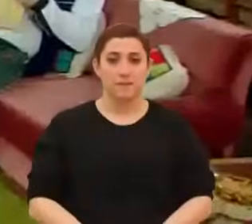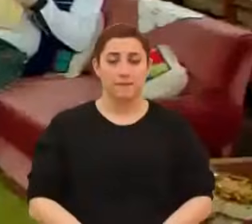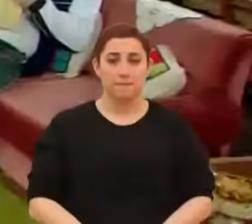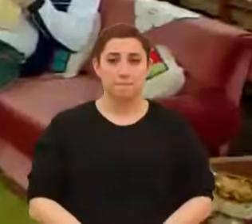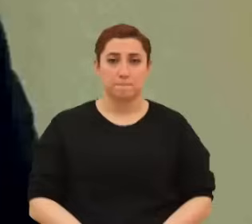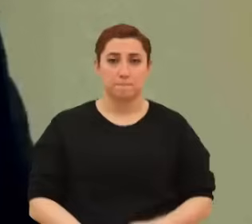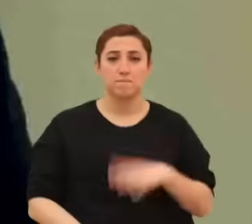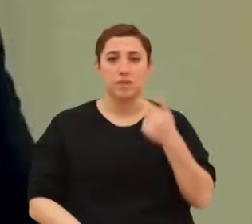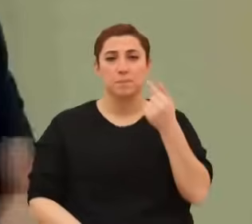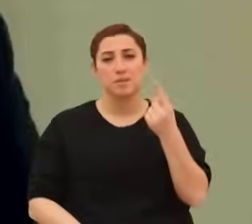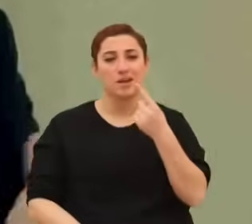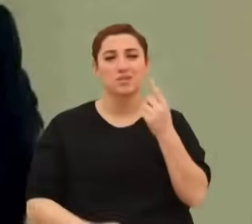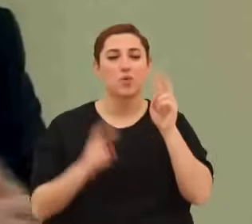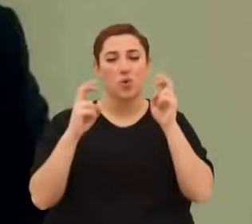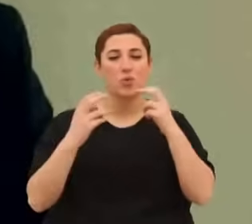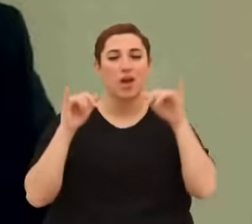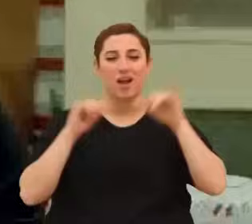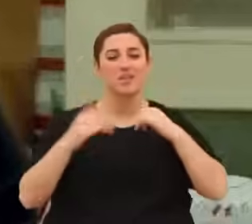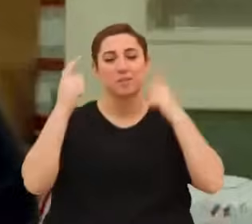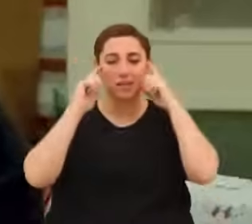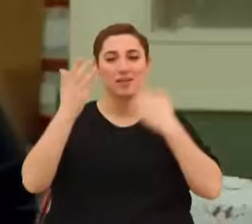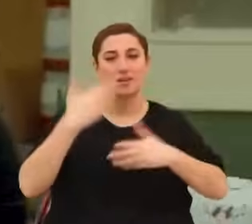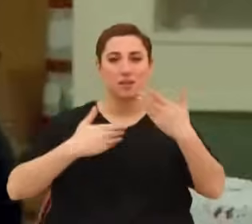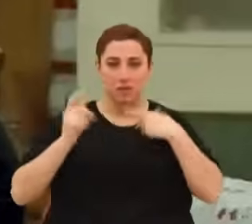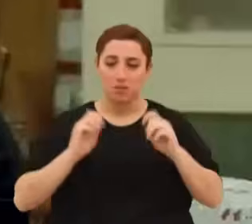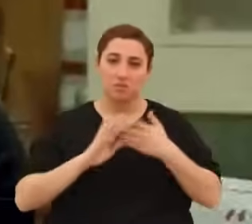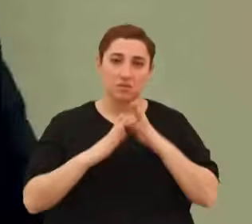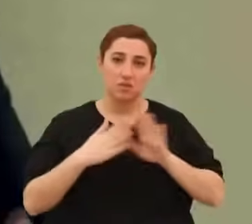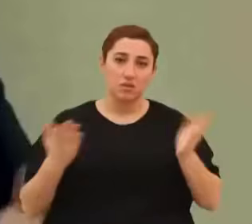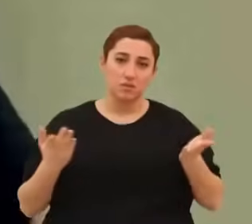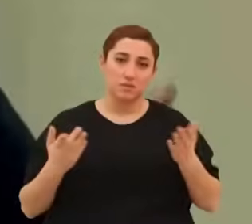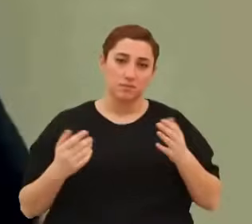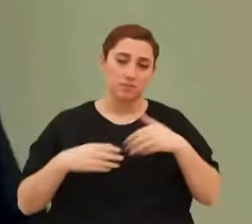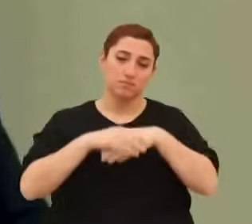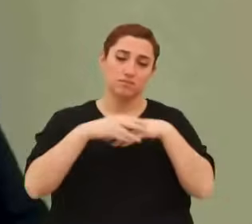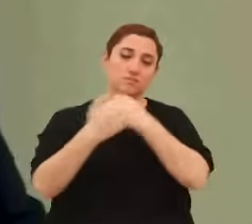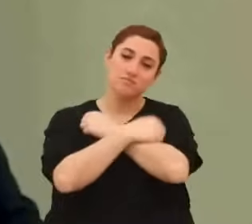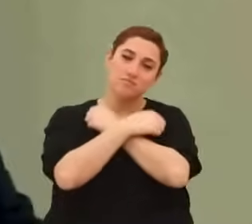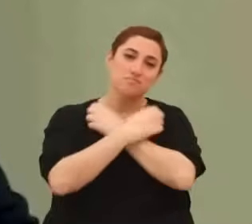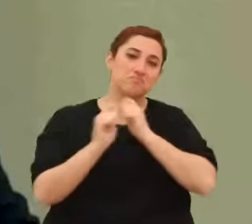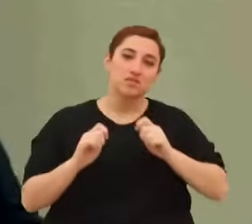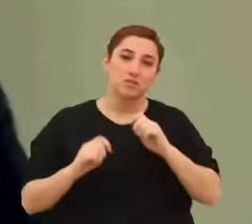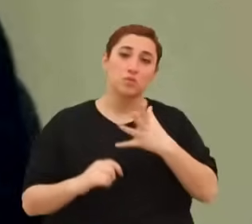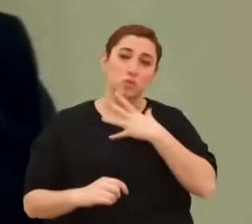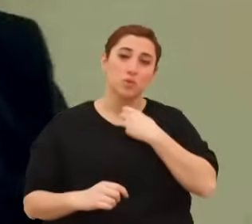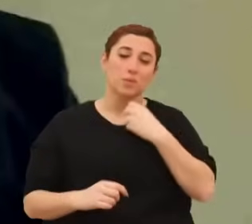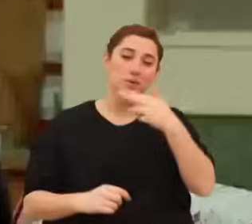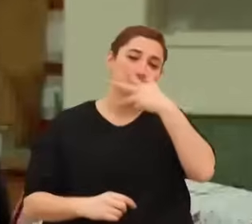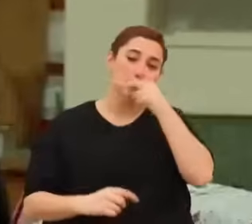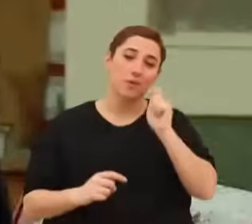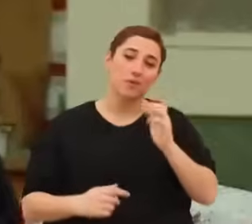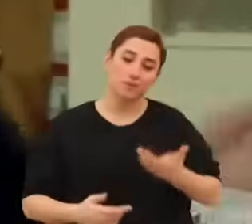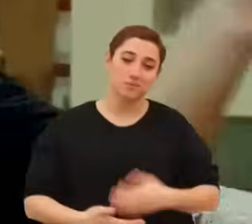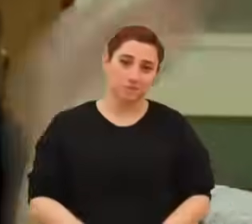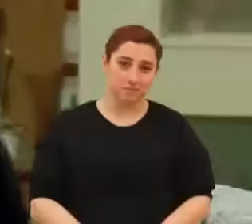İşte biraz vaziyet hakkında bilgi verdi. İşte sarıldık, tokalaştık falan. Hüzünlendi tabii biraz ya.